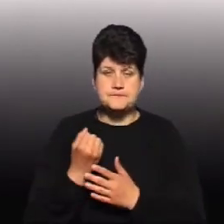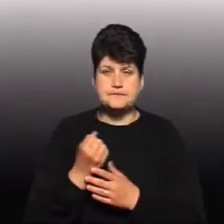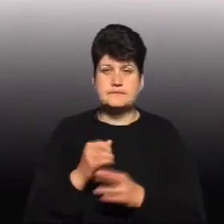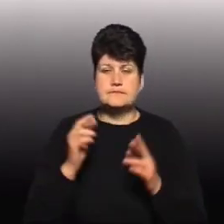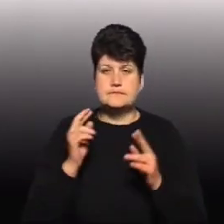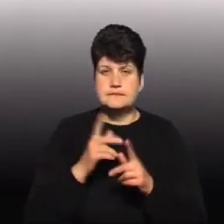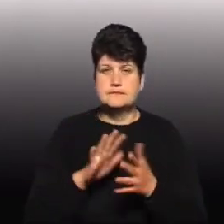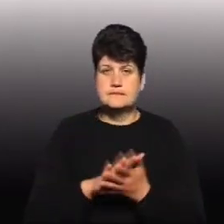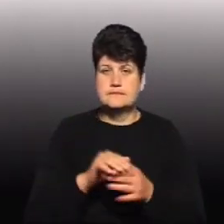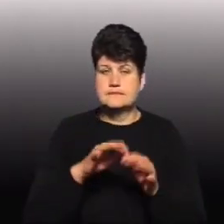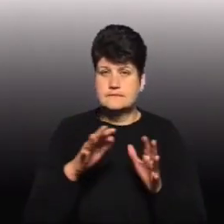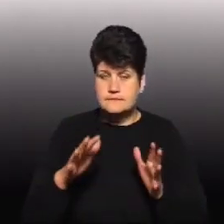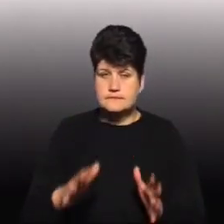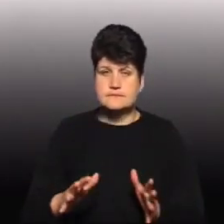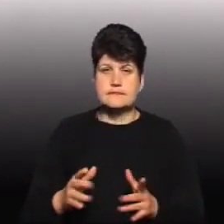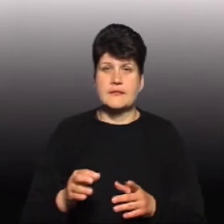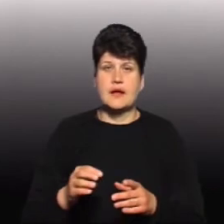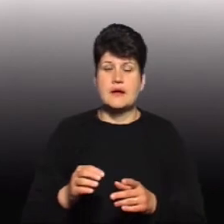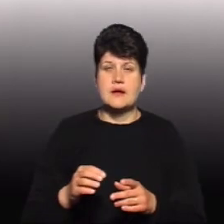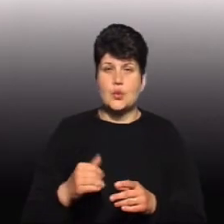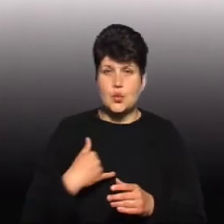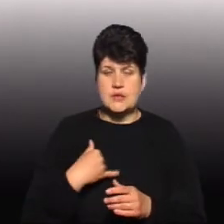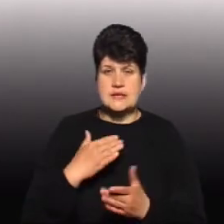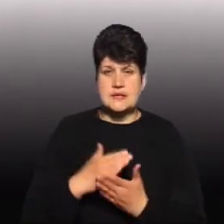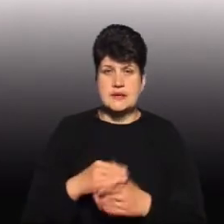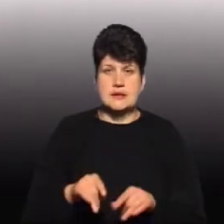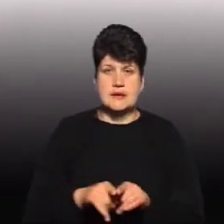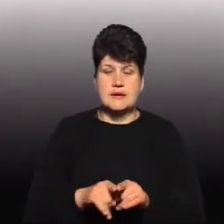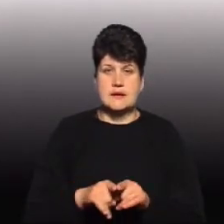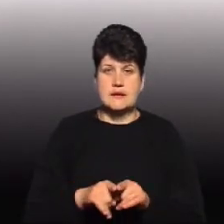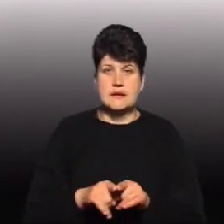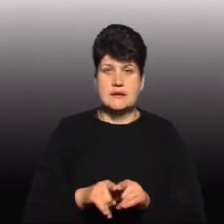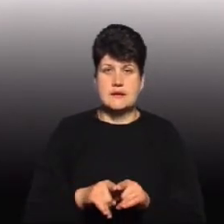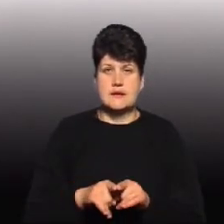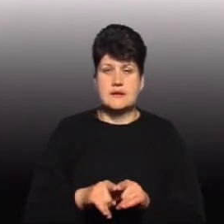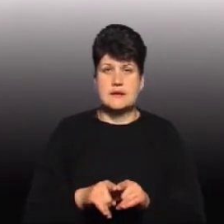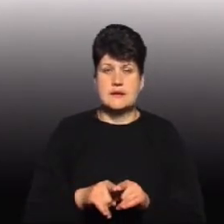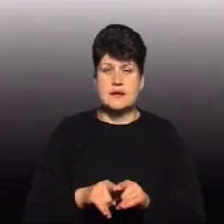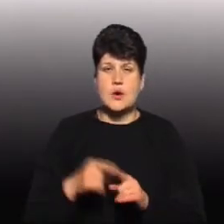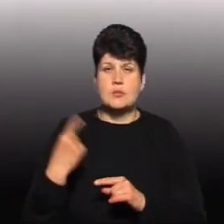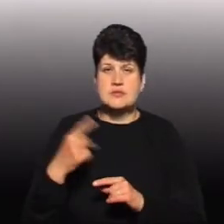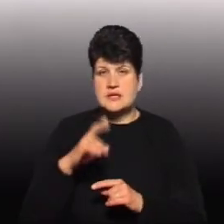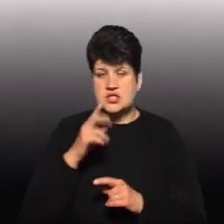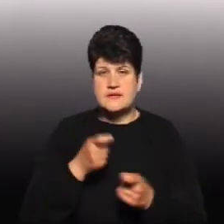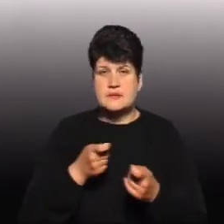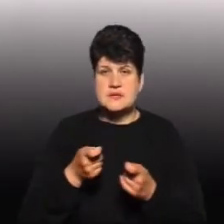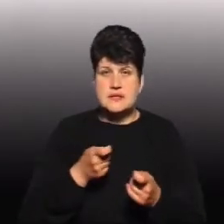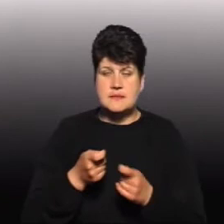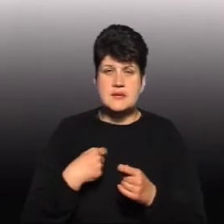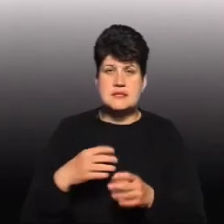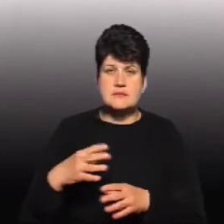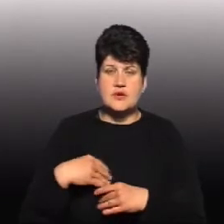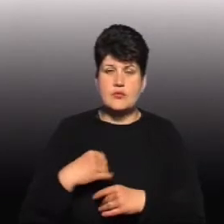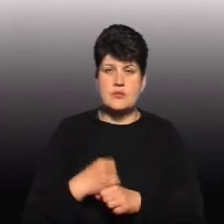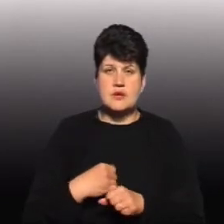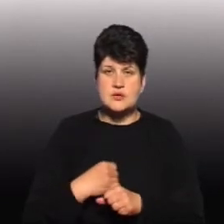ми, зокрема, є в нас така, Орест Васильович може розказати, звичайно, обласна державна адміністрація, ми співпрацюємо, інтерактивна